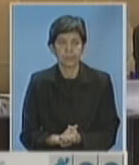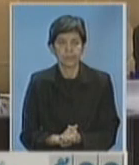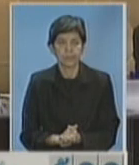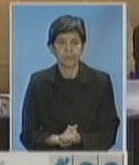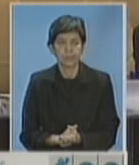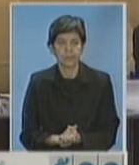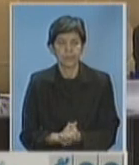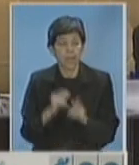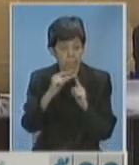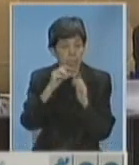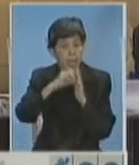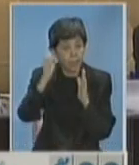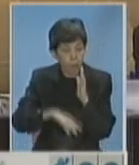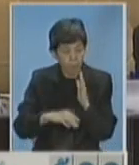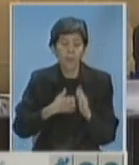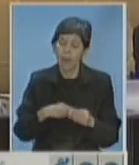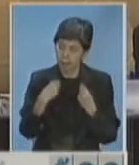ถ้าท่านถอนผมจะอนุญาต